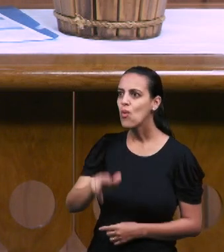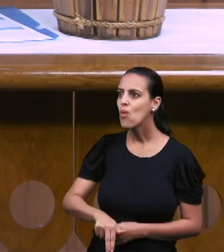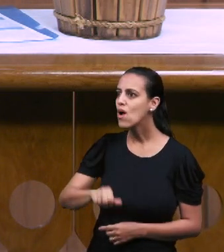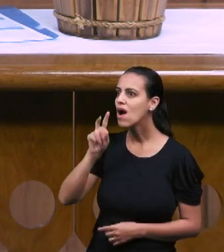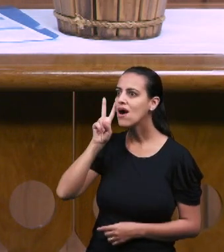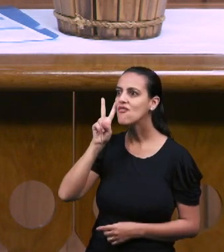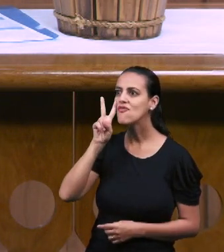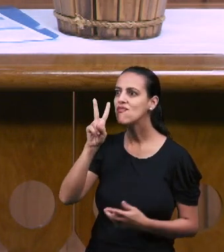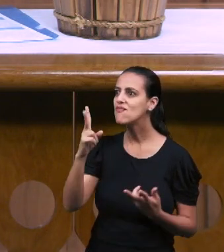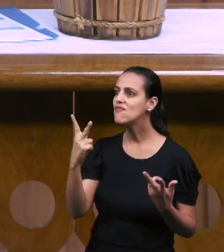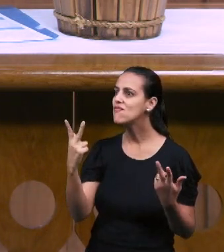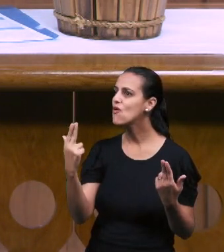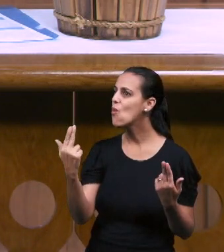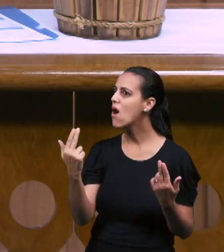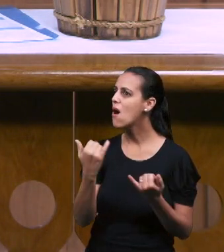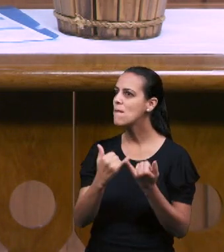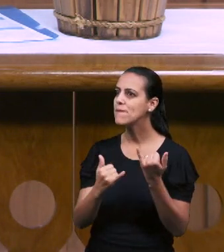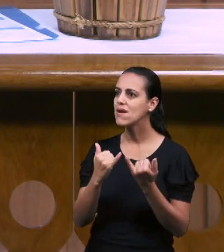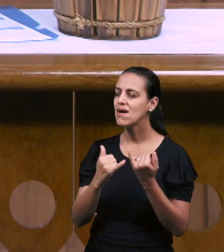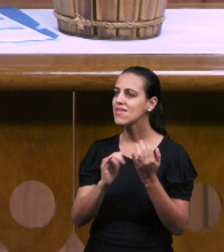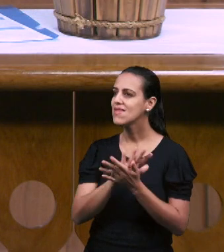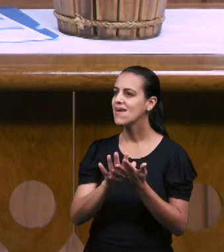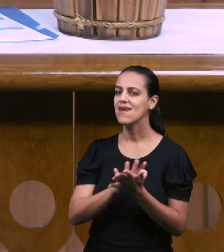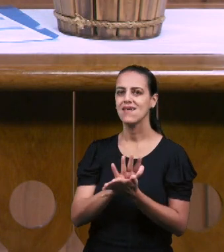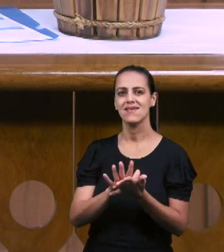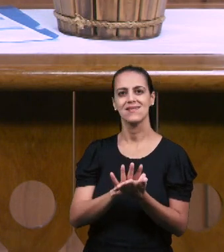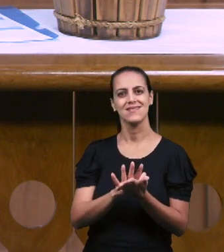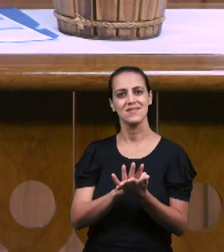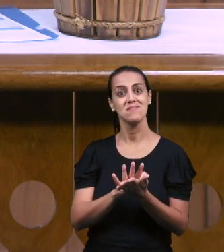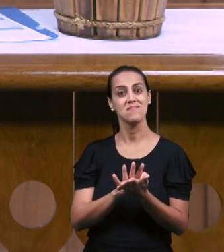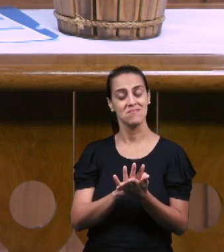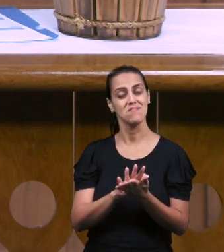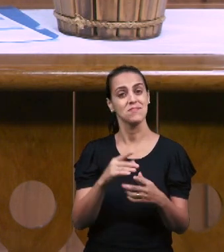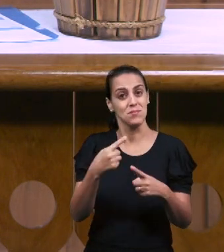biblique dominicale. Pourquoi? Parce que ce n'est pas